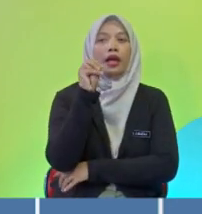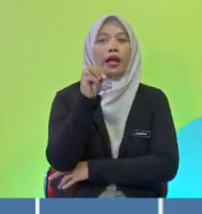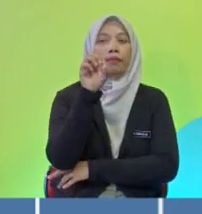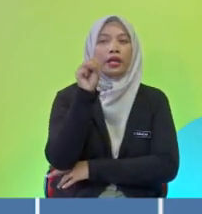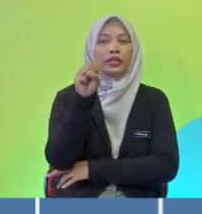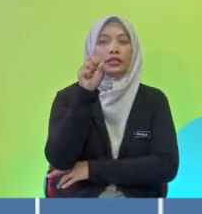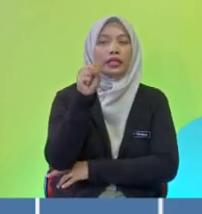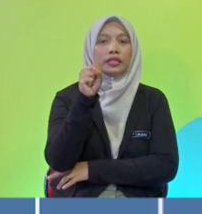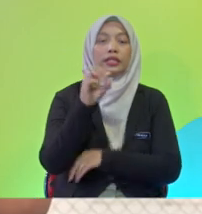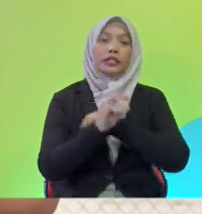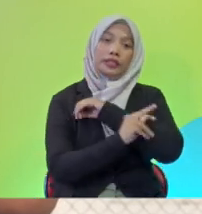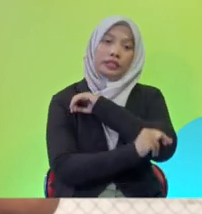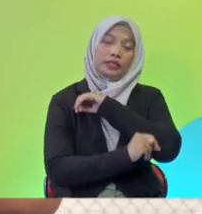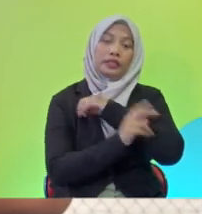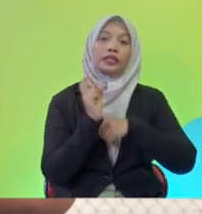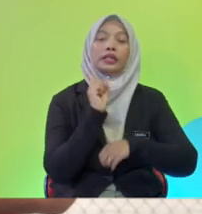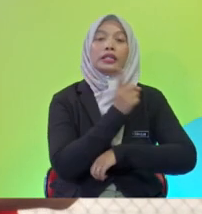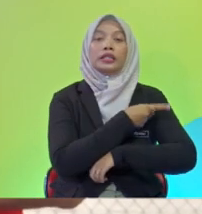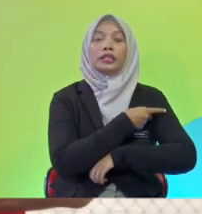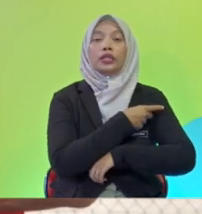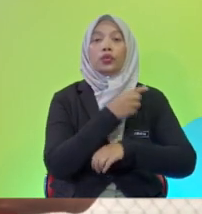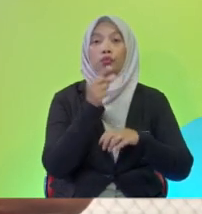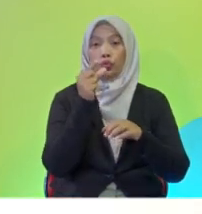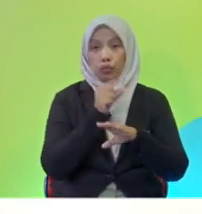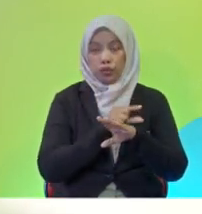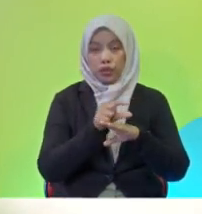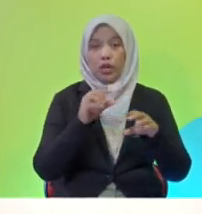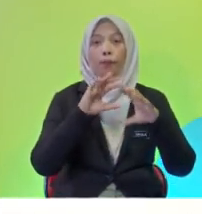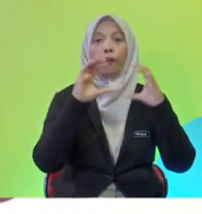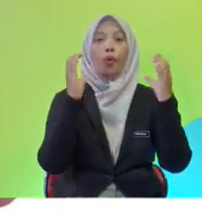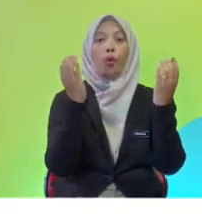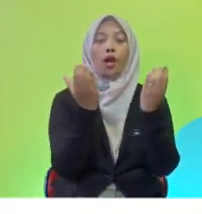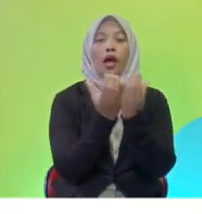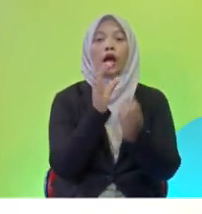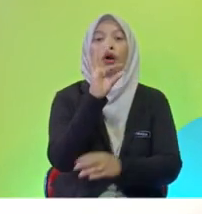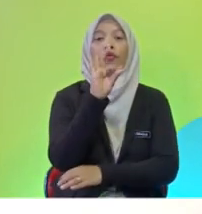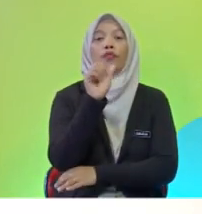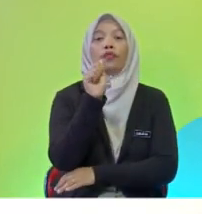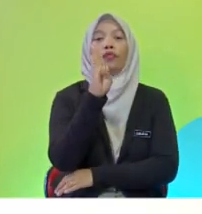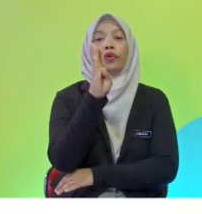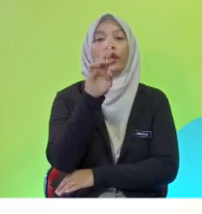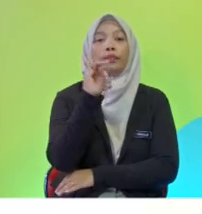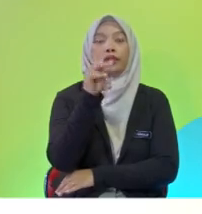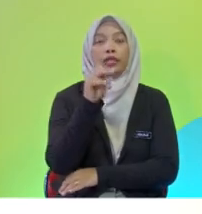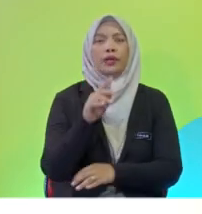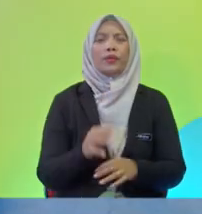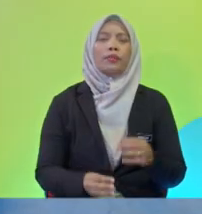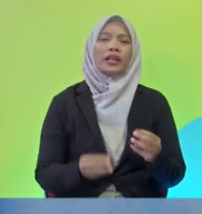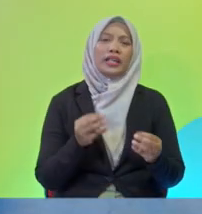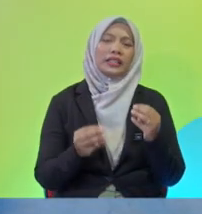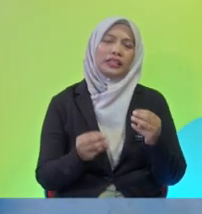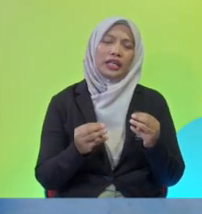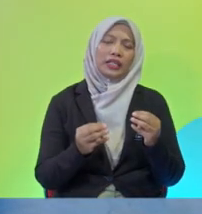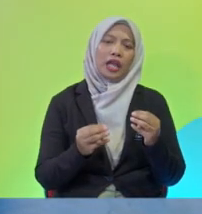MSS, MSSWP di peringkat negeri kita menggunakan bola fabric. Jadi di peringkat PJ, tapi sebenarnya memandangkan